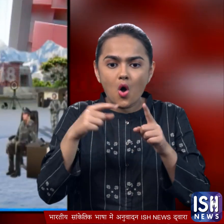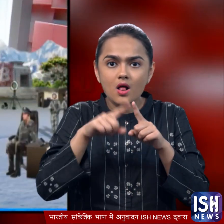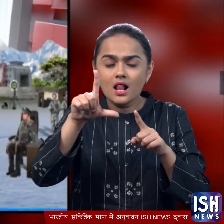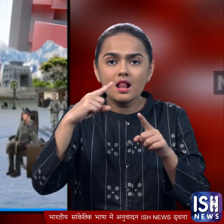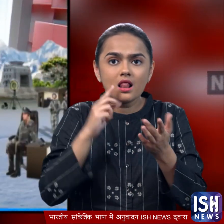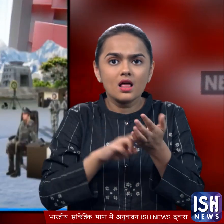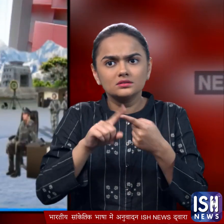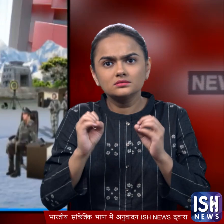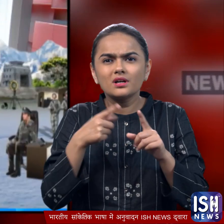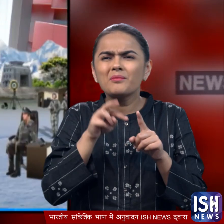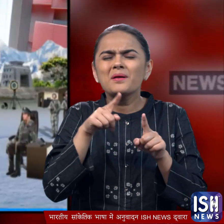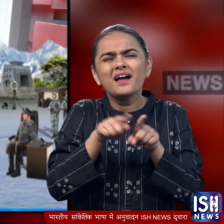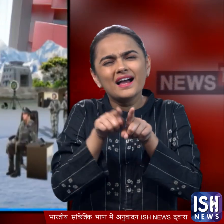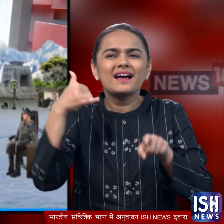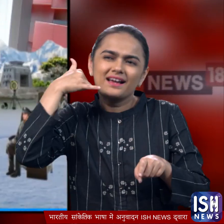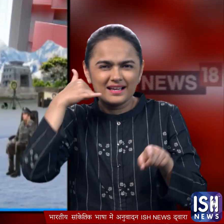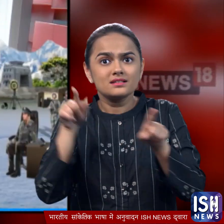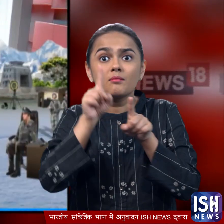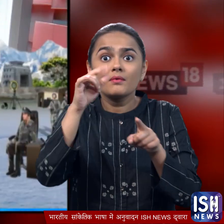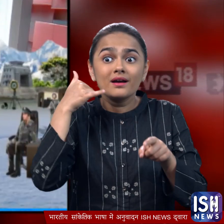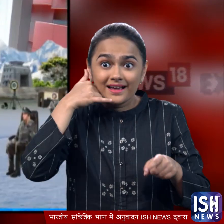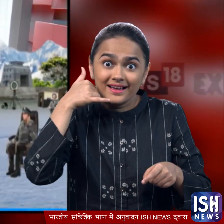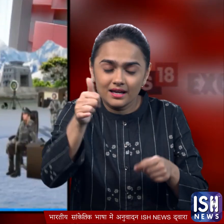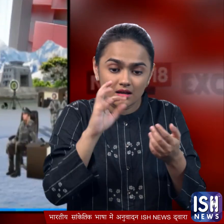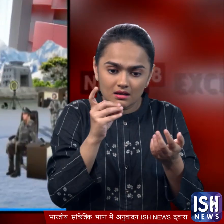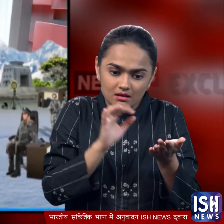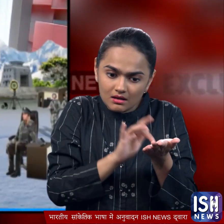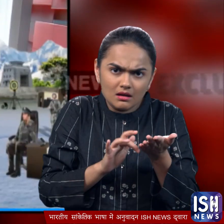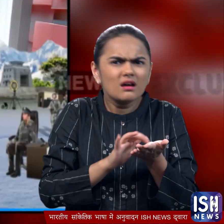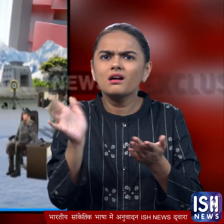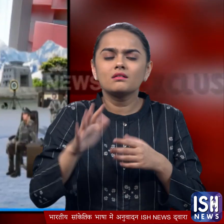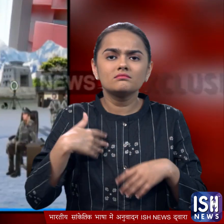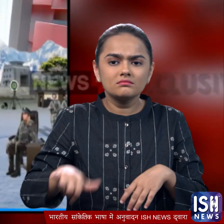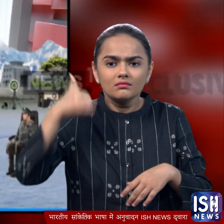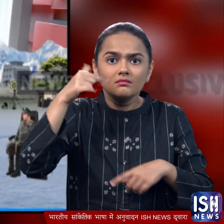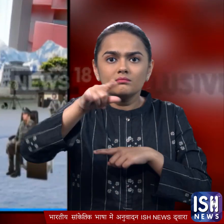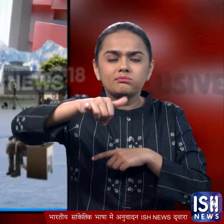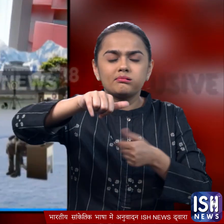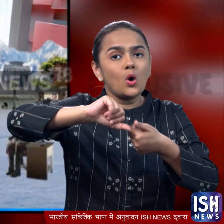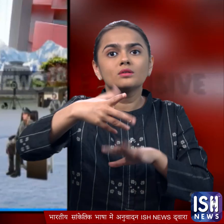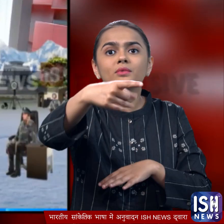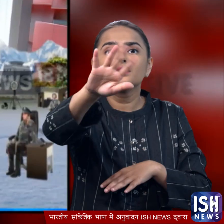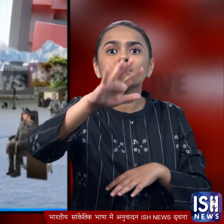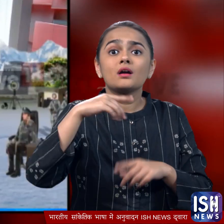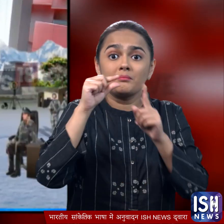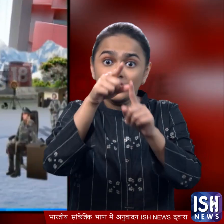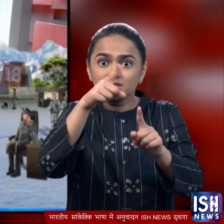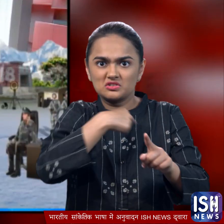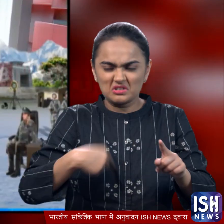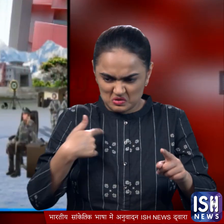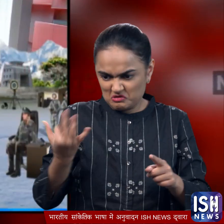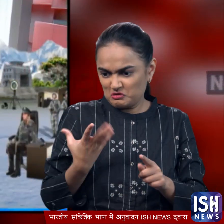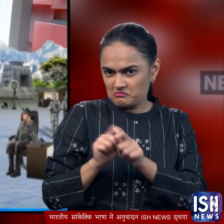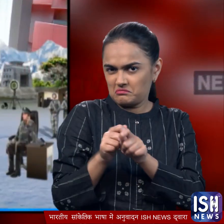करने की तैयारी है। हॉटलाइन टेलीफोन की तरह होता है, लेकिन उसमें बात करने के लिए कोई नंबर डायल नहीं करना होता है, बल्कि रिसीवर उठाते ही दूसरी तरफ फोन लग जाता